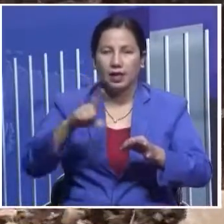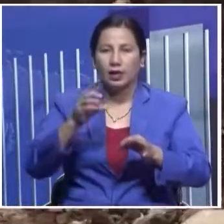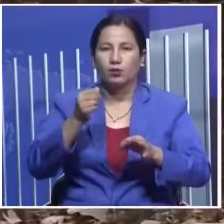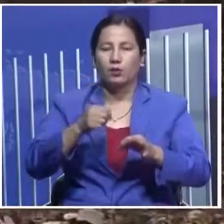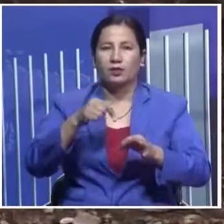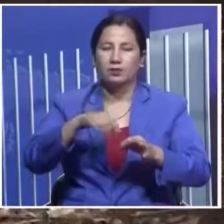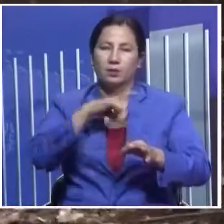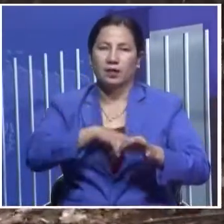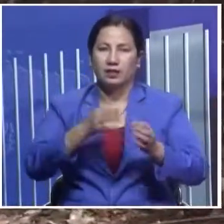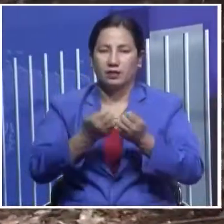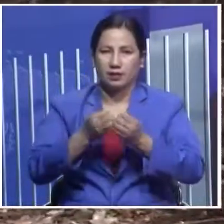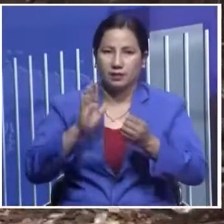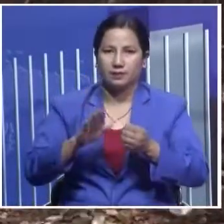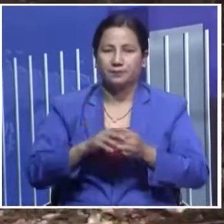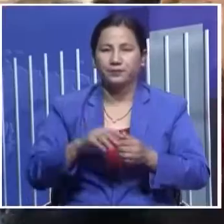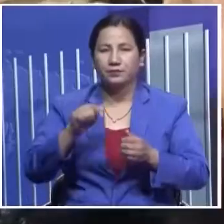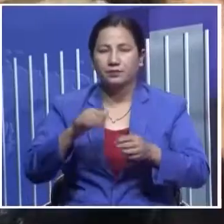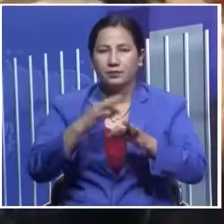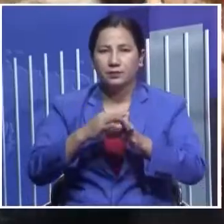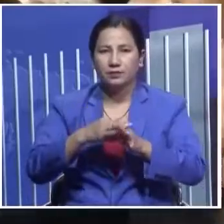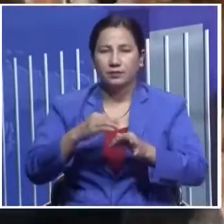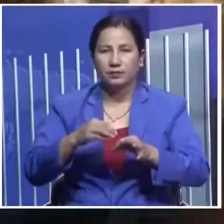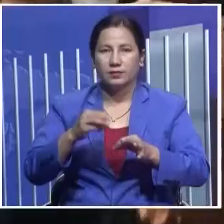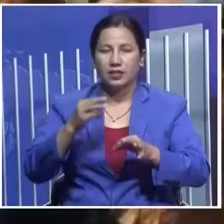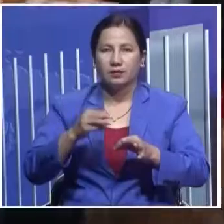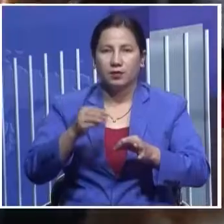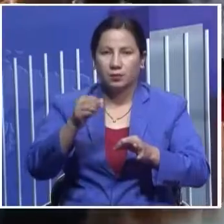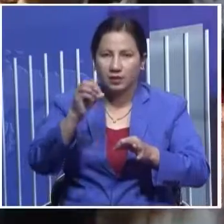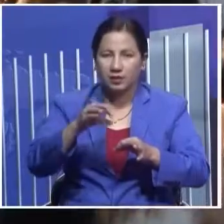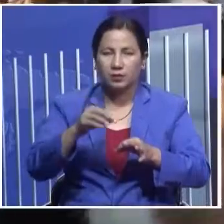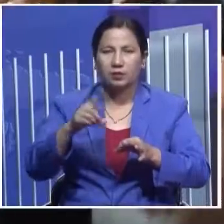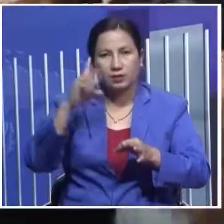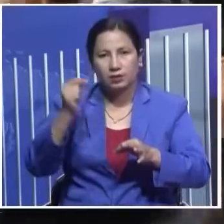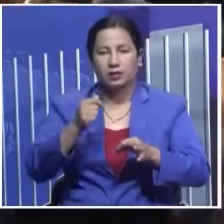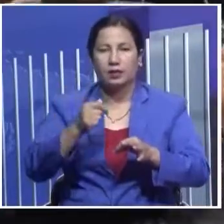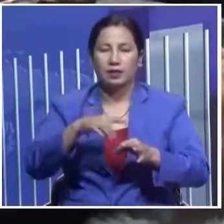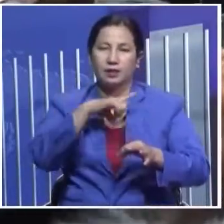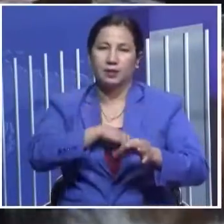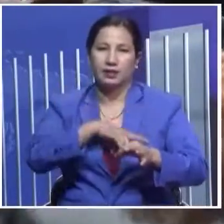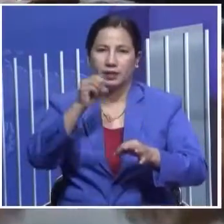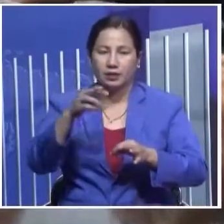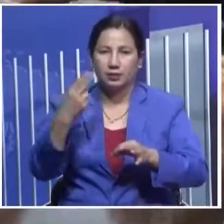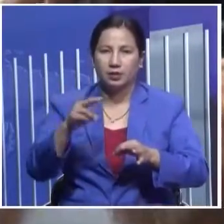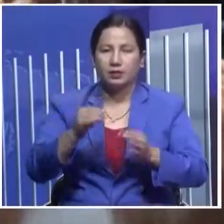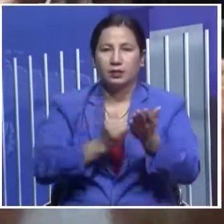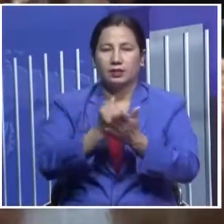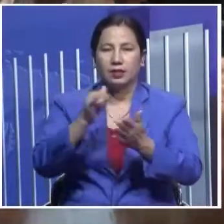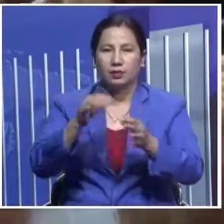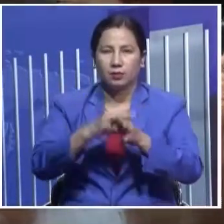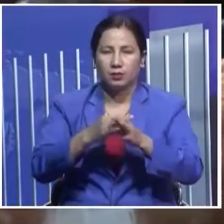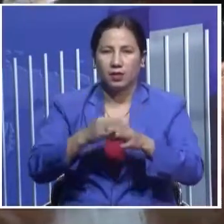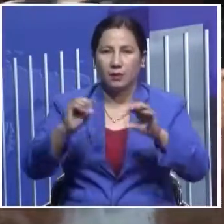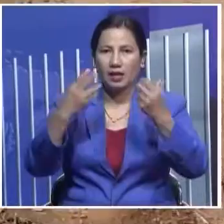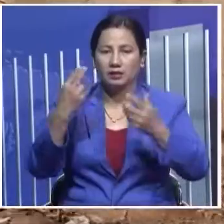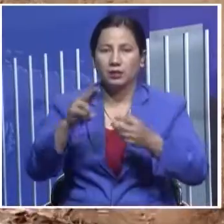रुपियाँसम्म आमदानी गर्ने गरेका छन्। यो व्यवसायमा लगानी गरेपछि चाँडै आमदानी दिने भएपछि किसान यो व्यवसायमा